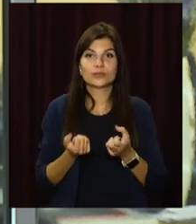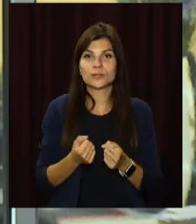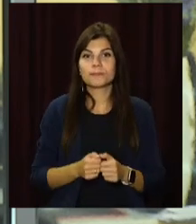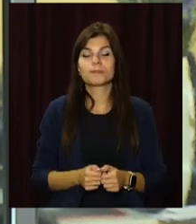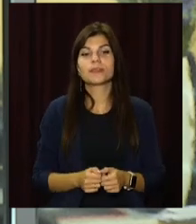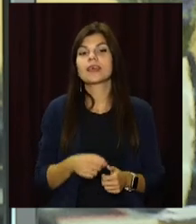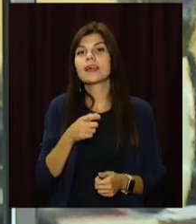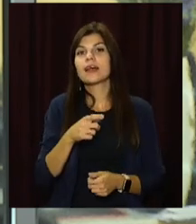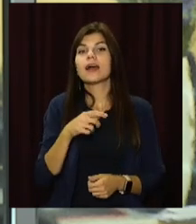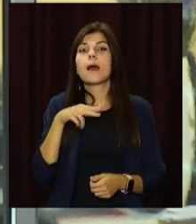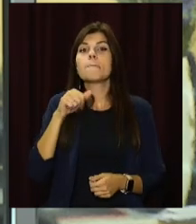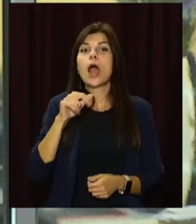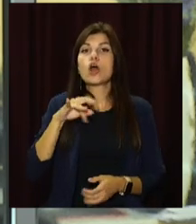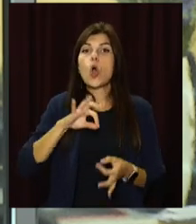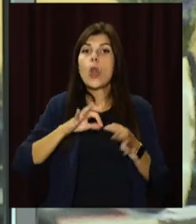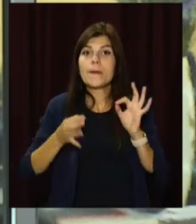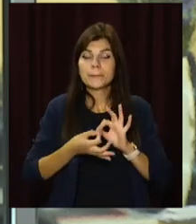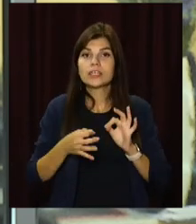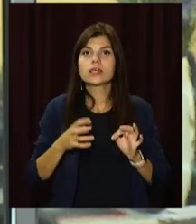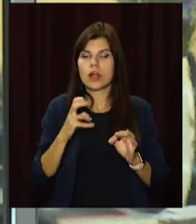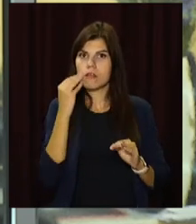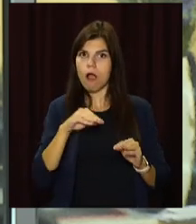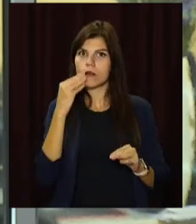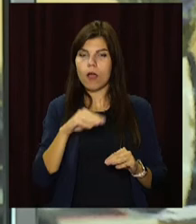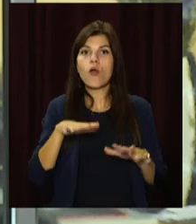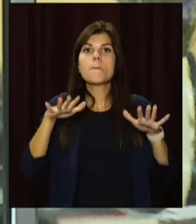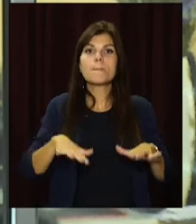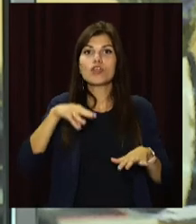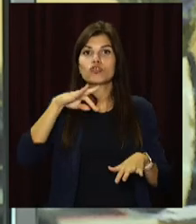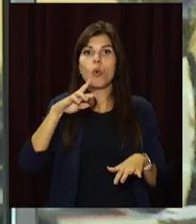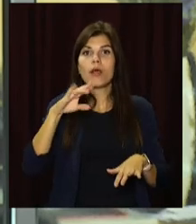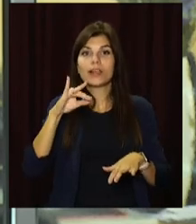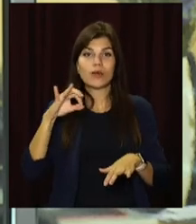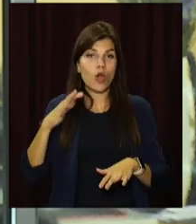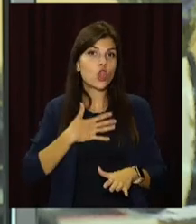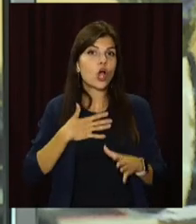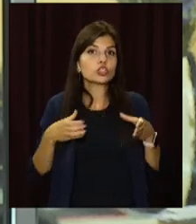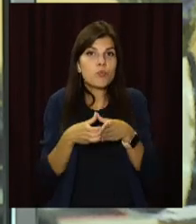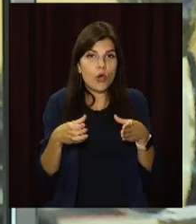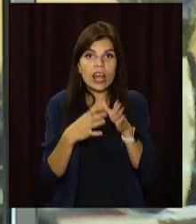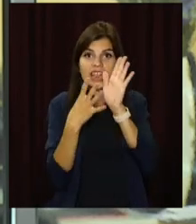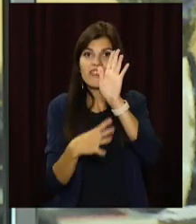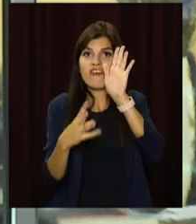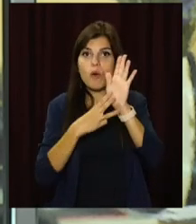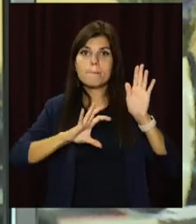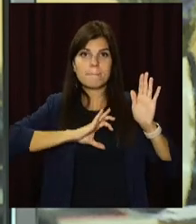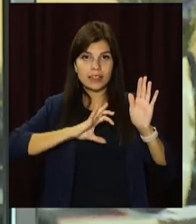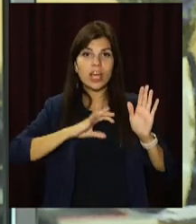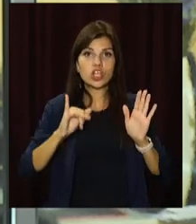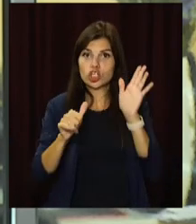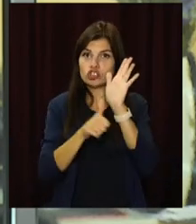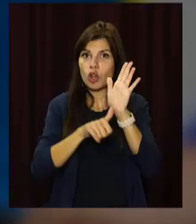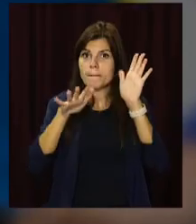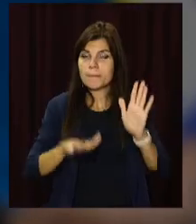Українські паралімпійці серед найкращих. На паралімпійських іграх у Токіо наша збірна завоювала 98 медалей та посіла